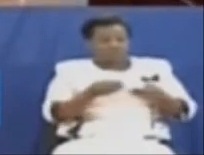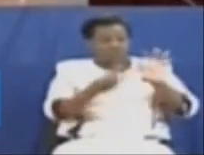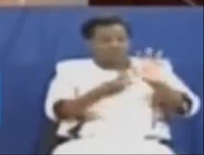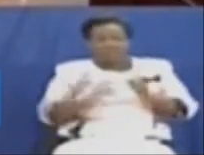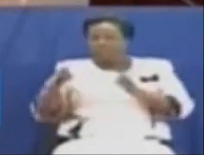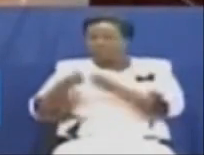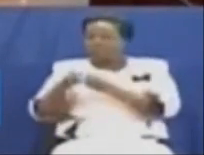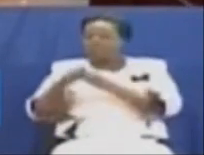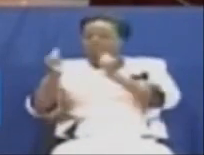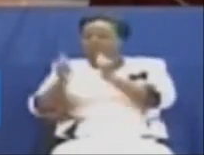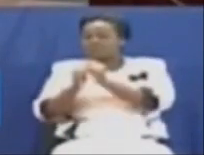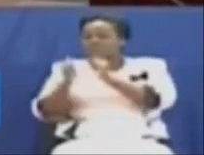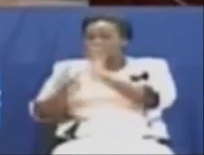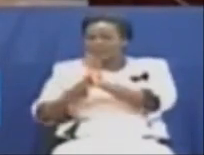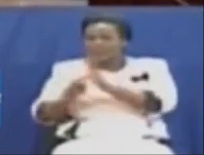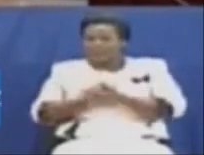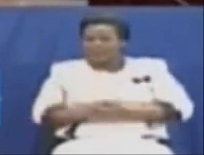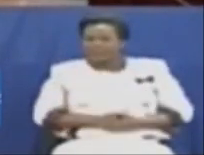18.